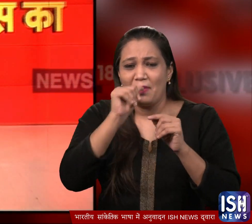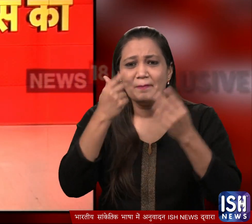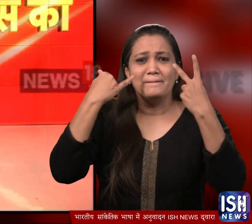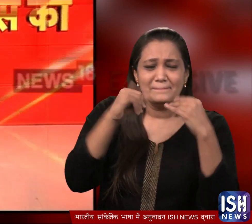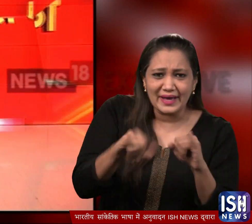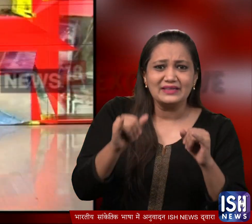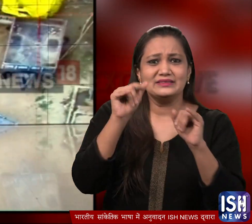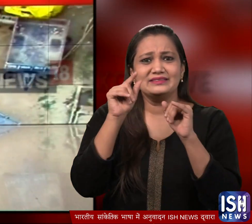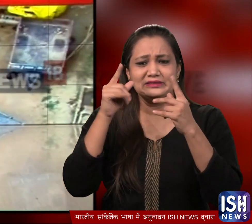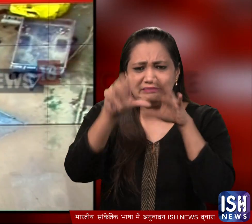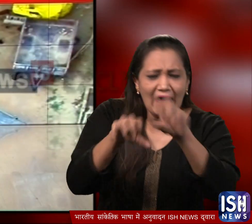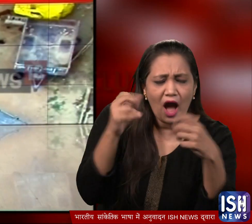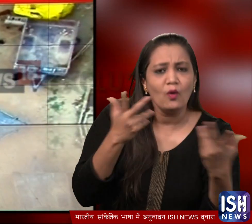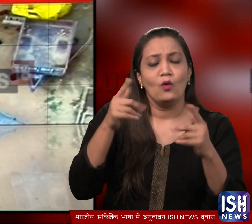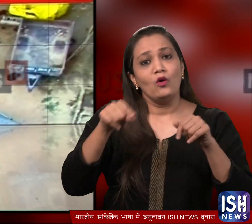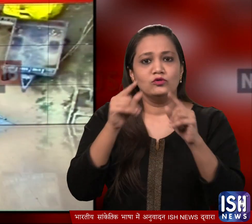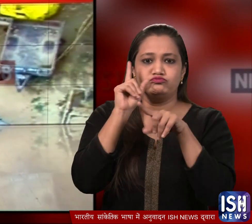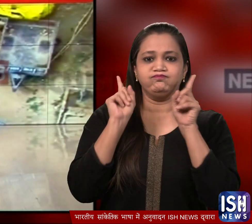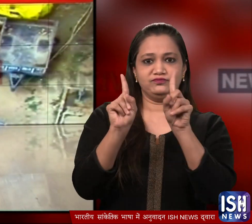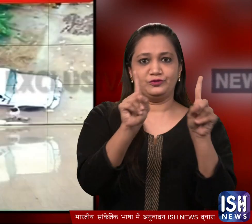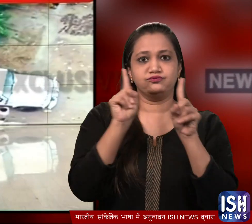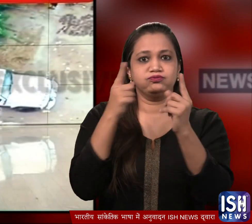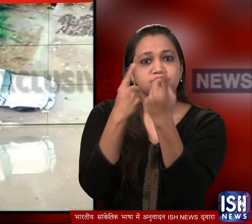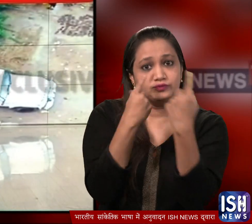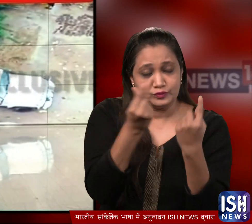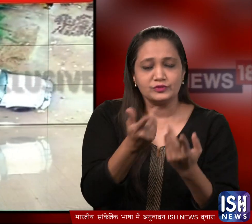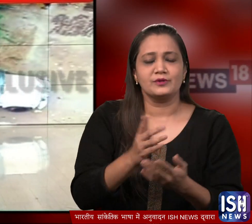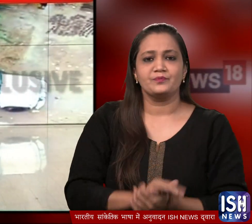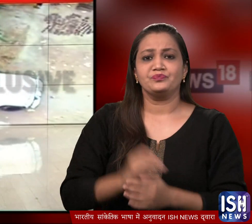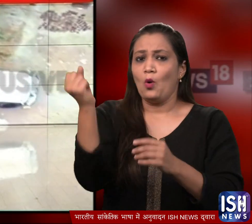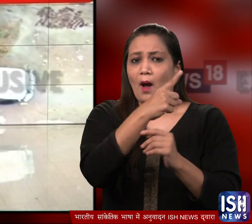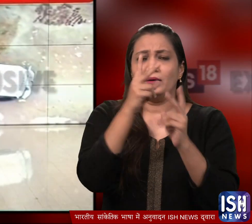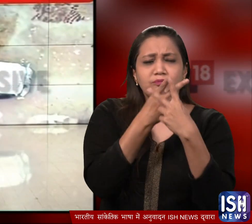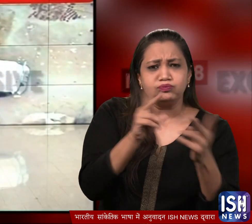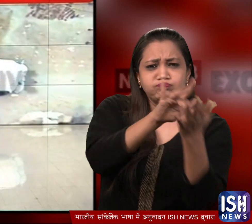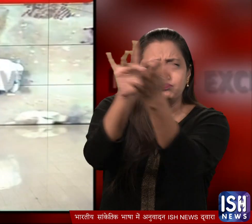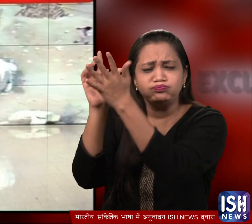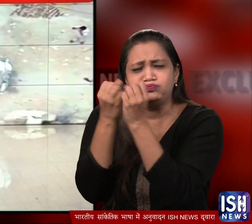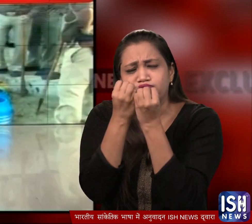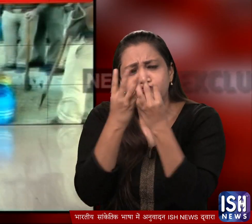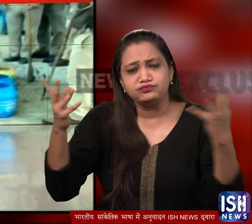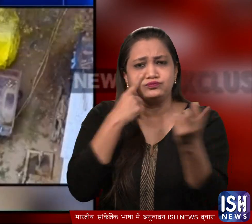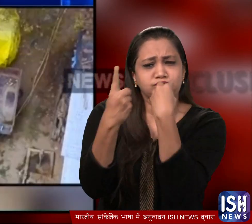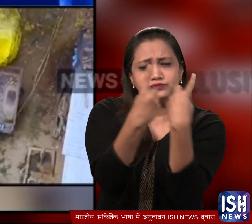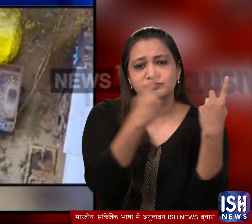लिए ड्रोन की मदद ले रही है। बताया गया कि पुलिस ने ड्रोन का इस्तेमाल कर पिछले 1 महीने में ही कई बड़ी कार्रवाई कर